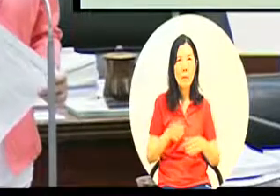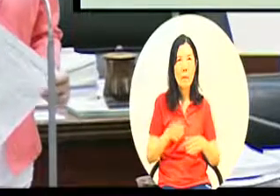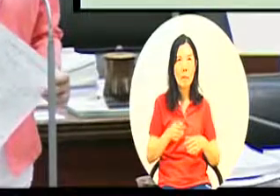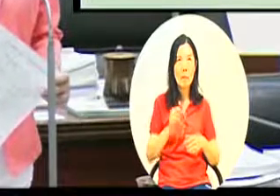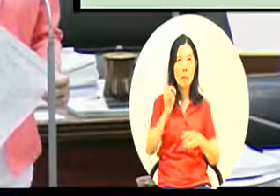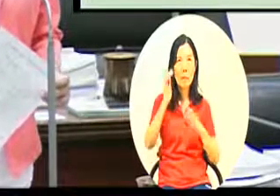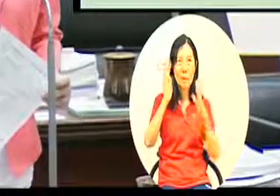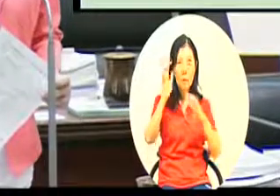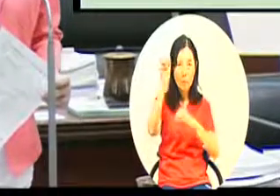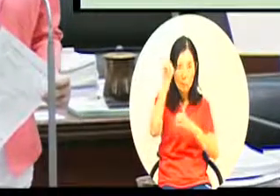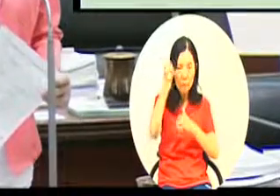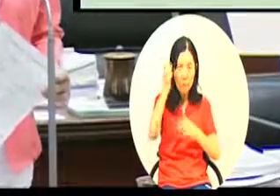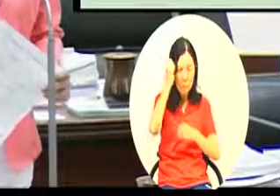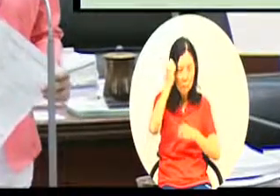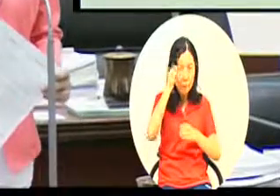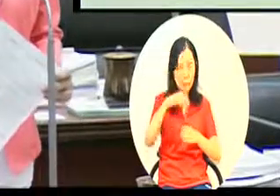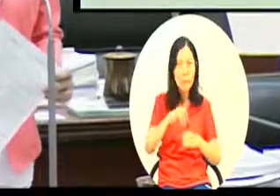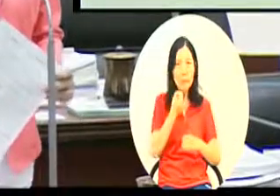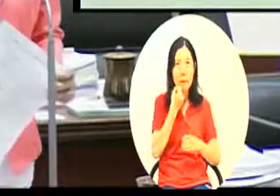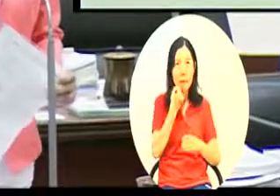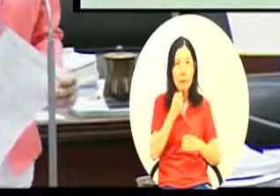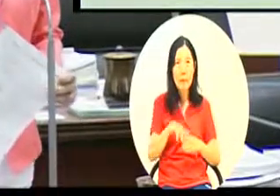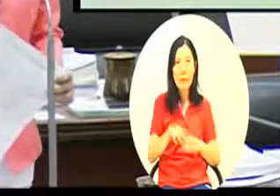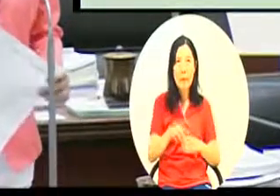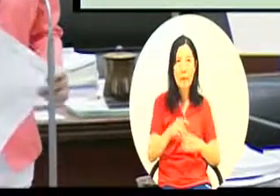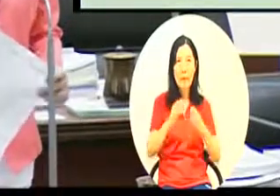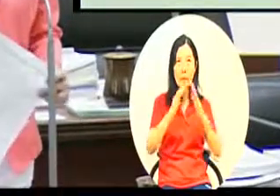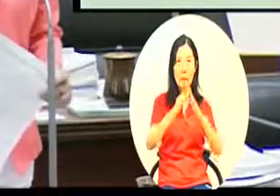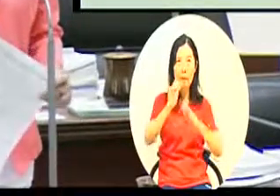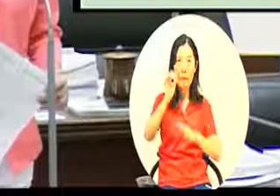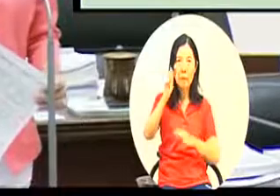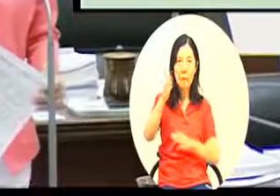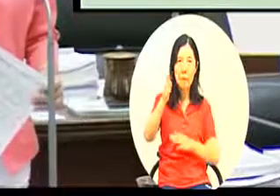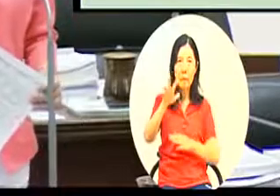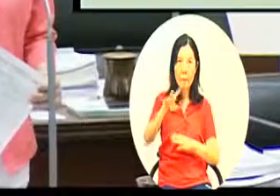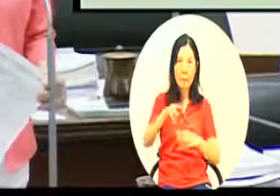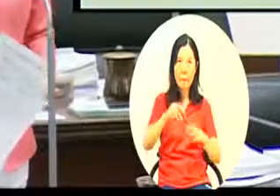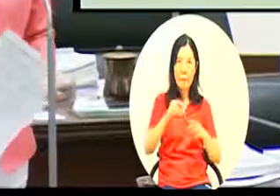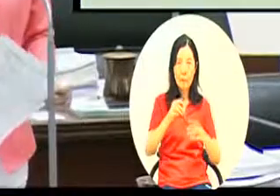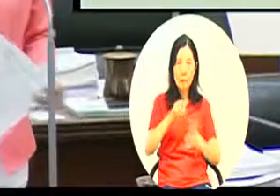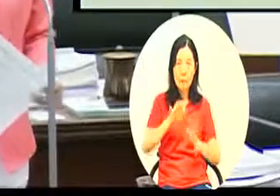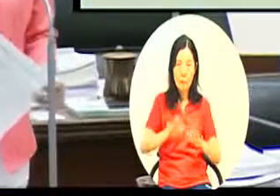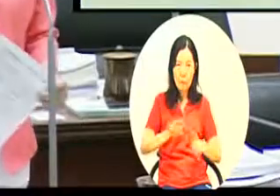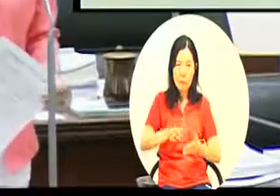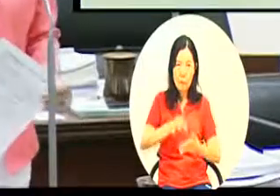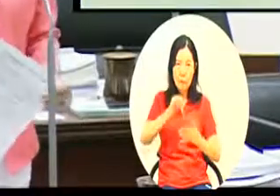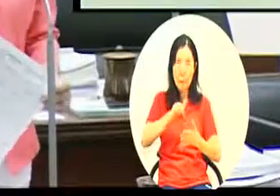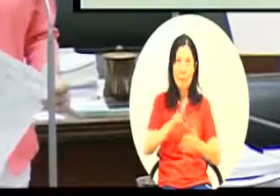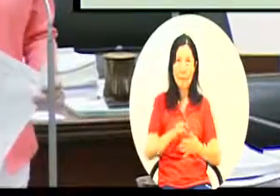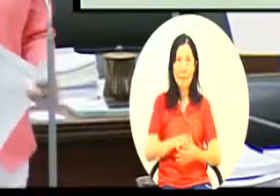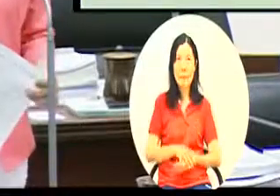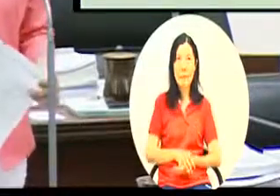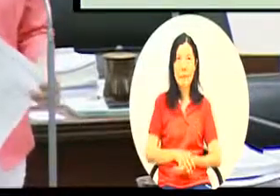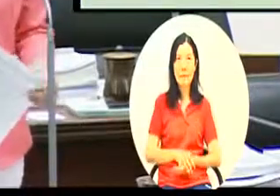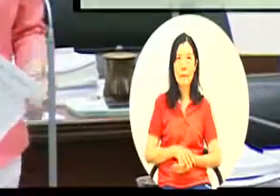居住的一个地方。那请我们市长针对本席呢，今天